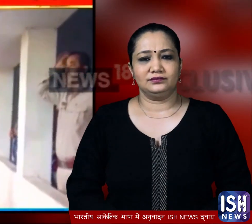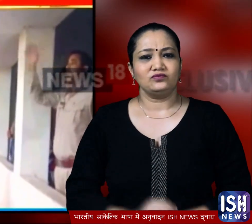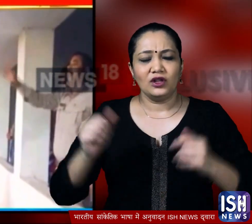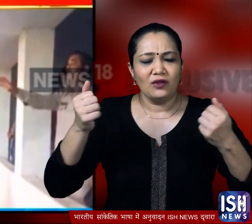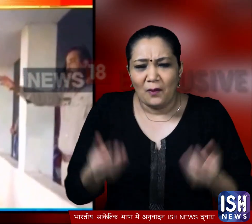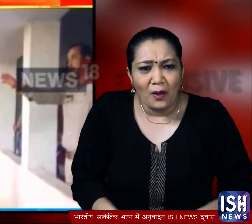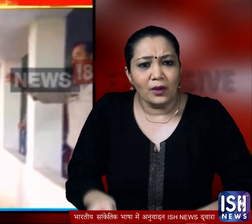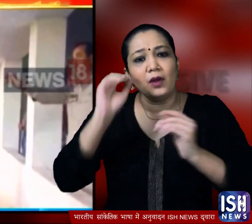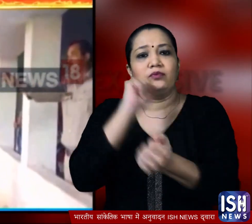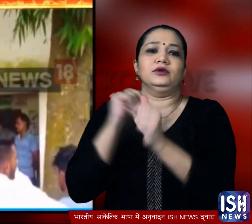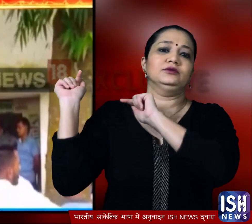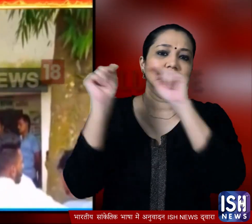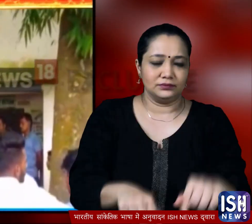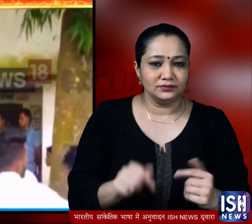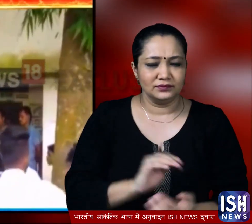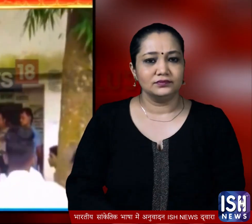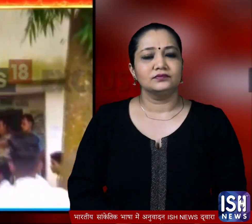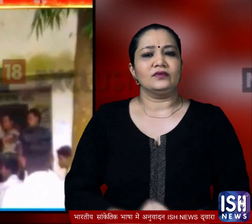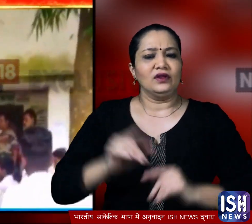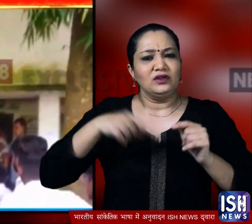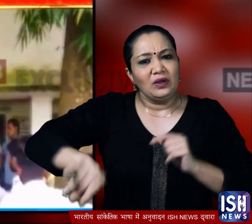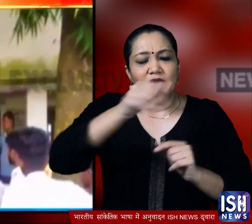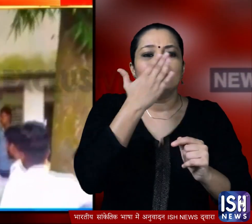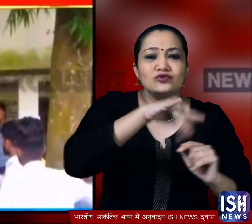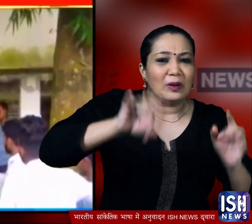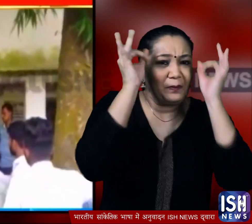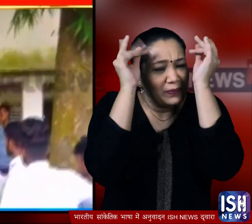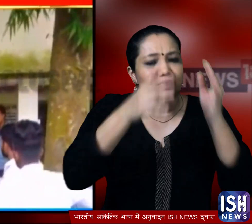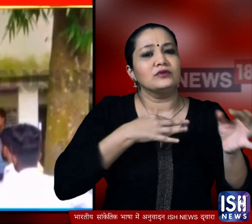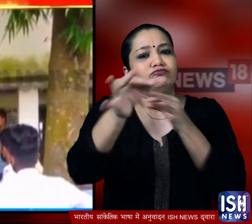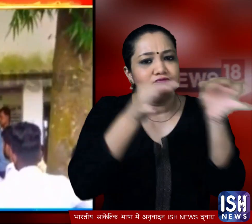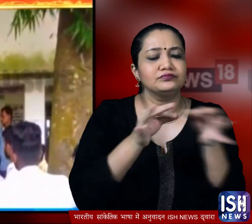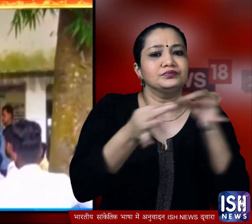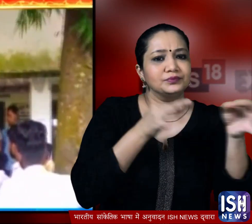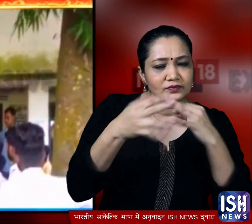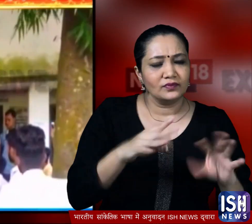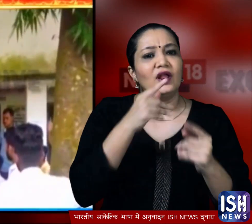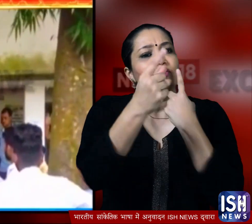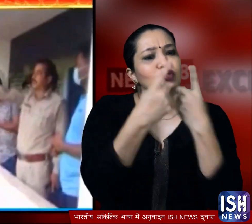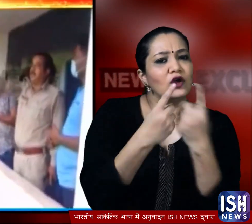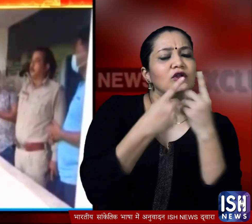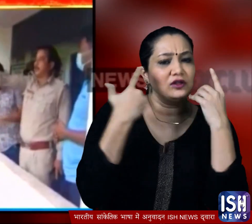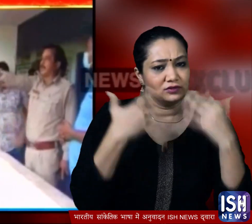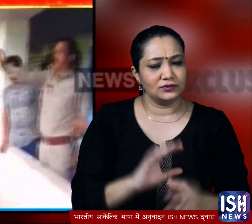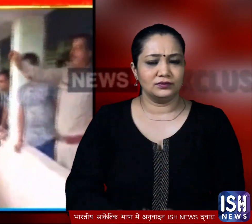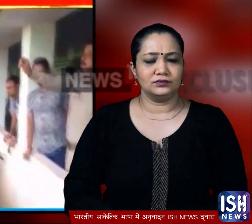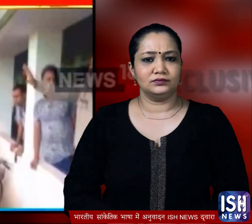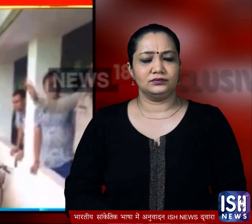हंगामा बढ़ा तो पुलिस भी वहां पहुंची। उन्होंने अपना आपा खो चुके छात्रों को समझाने की कोशिश की, उनसे बातचीत की।